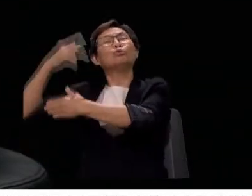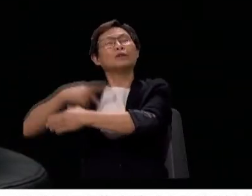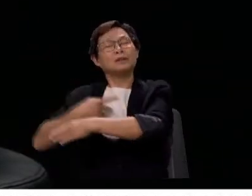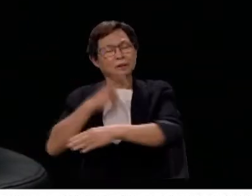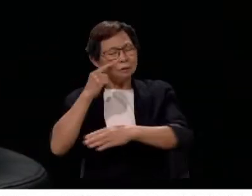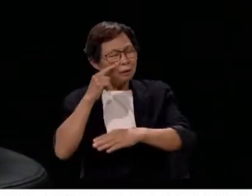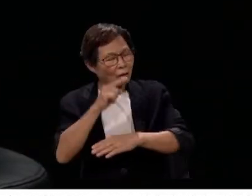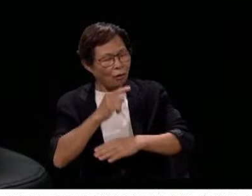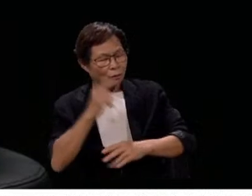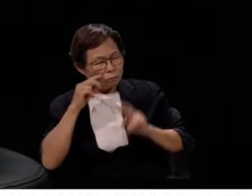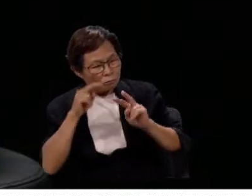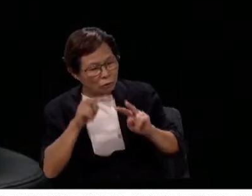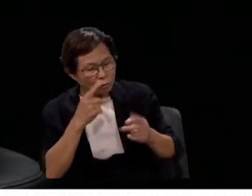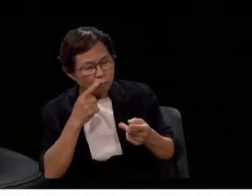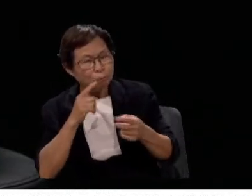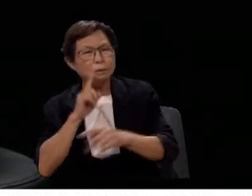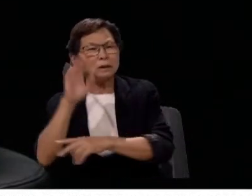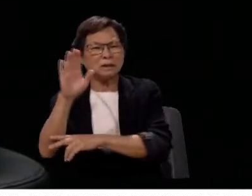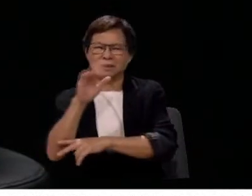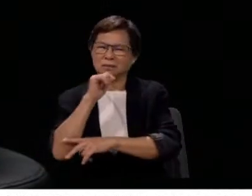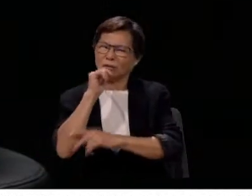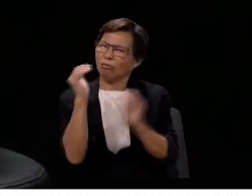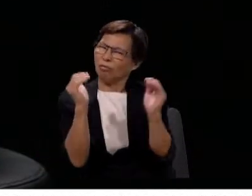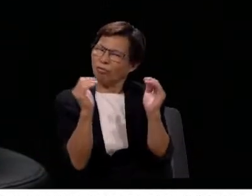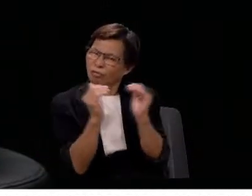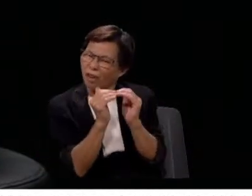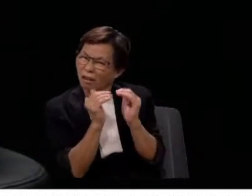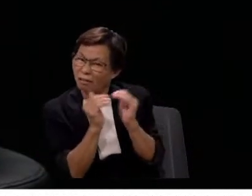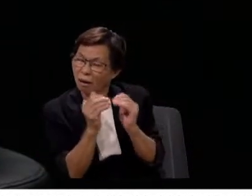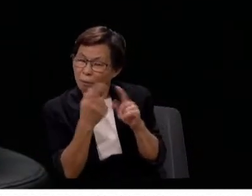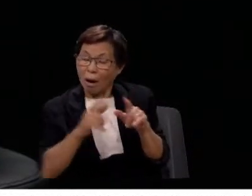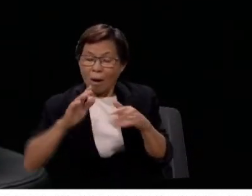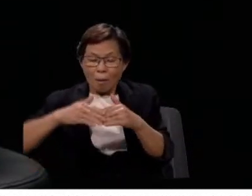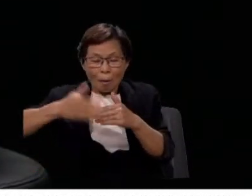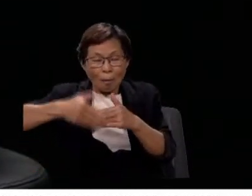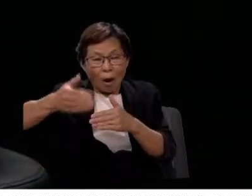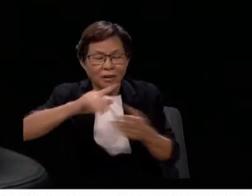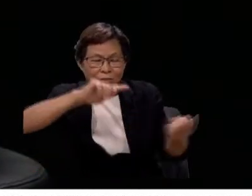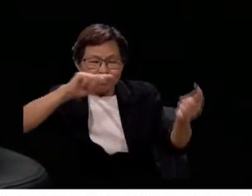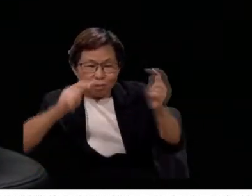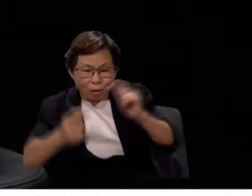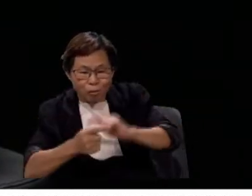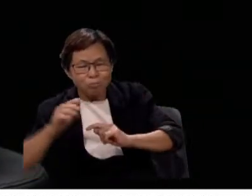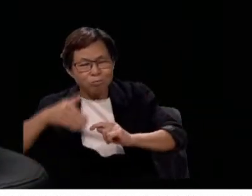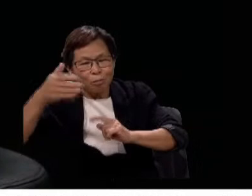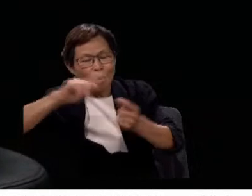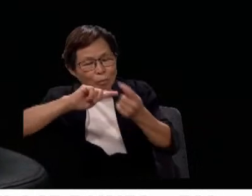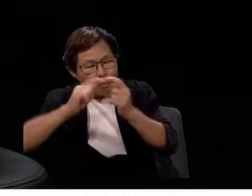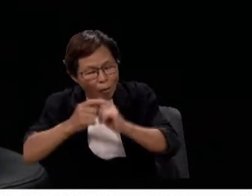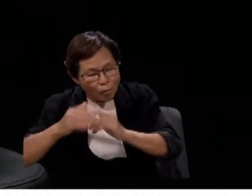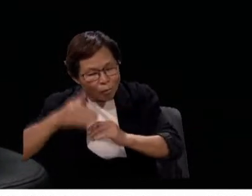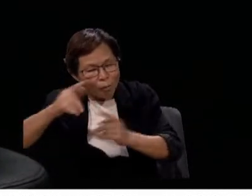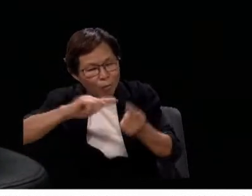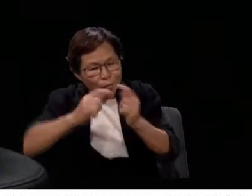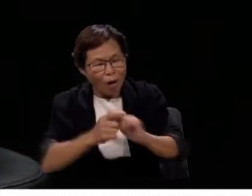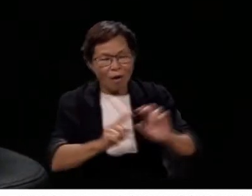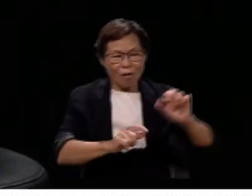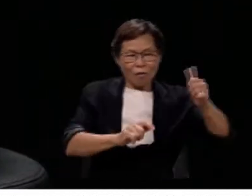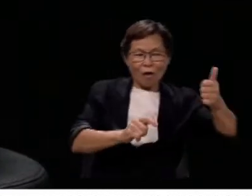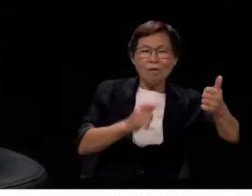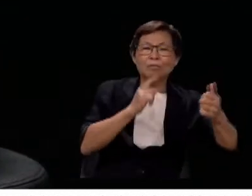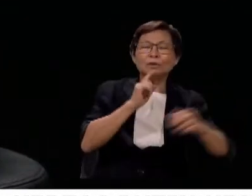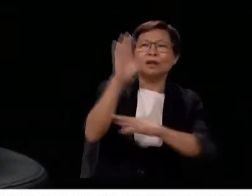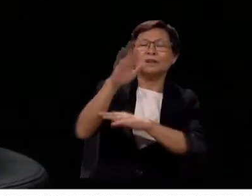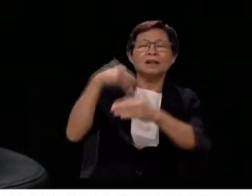amati pemudanya mungkin gak sebelah Mi tapi akhirnya ia dapat dipindah di masa es masa depan ada yang pertama